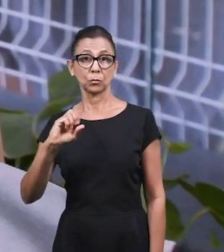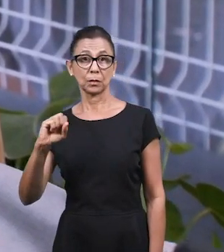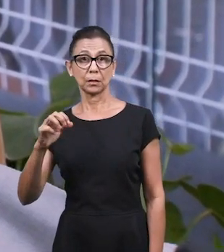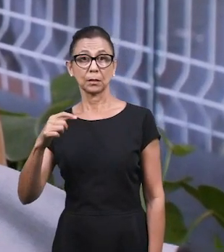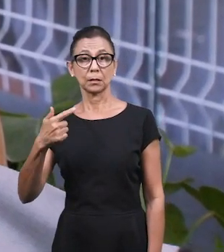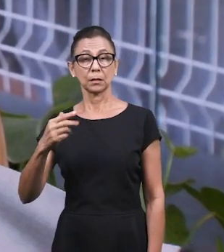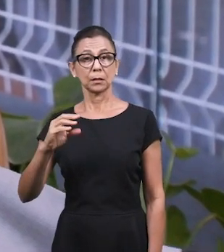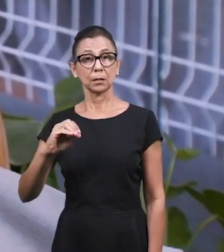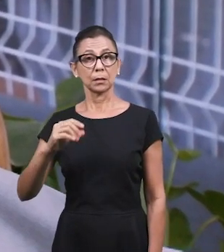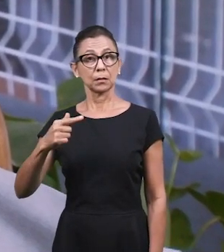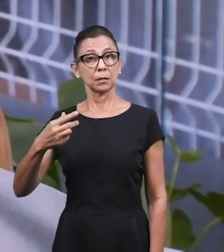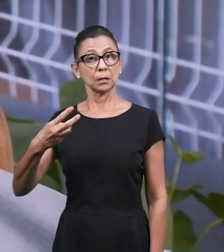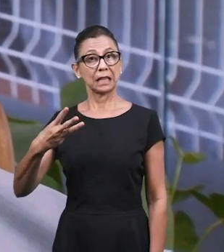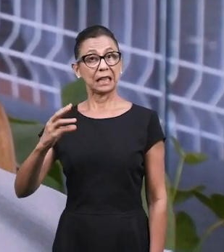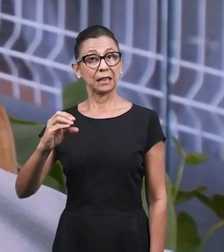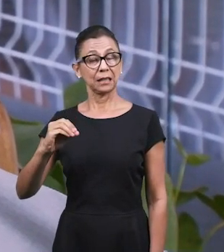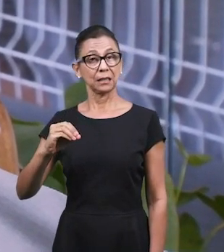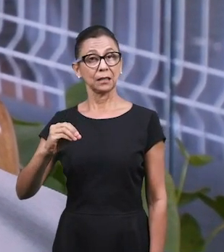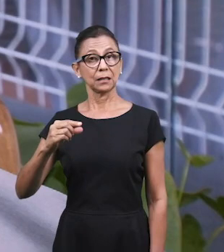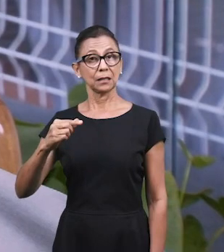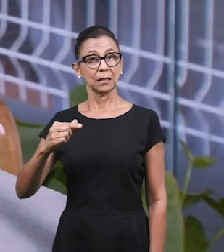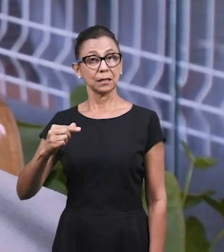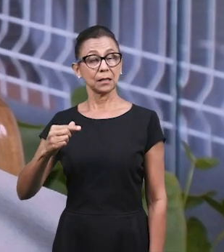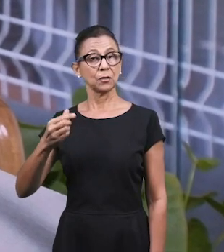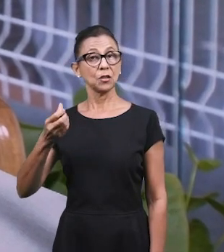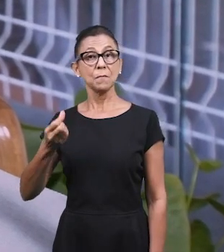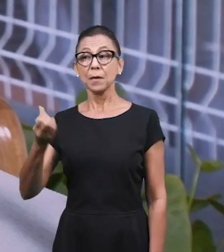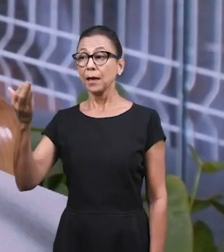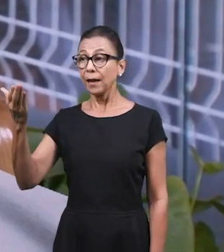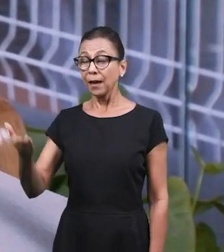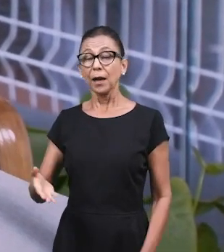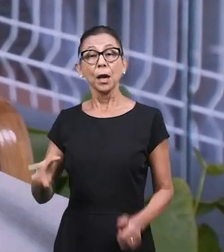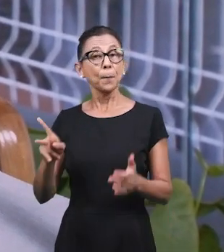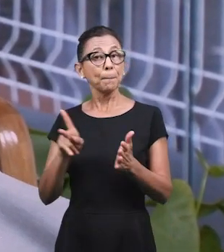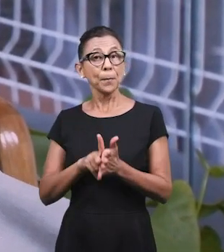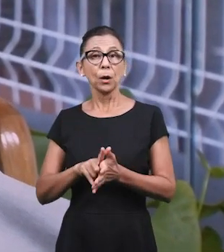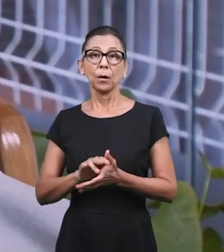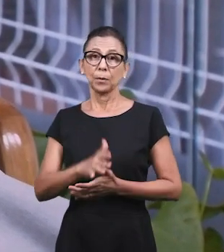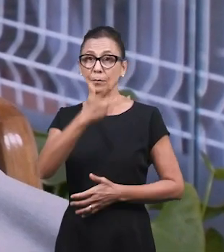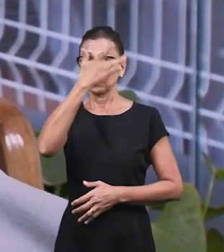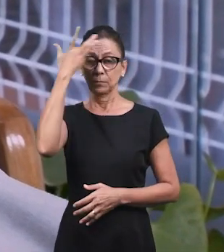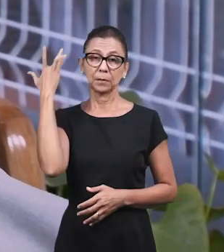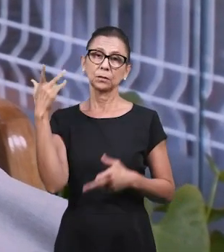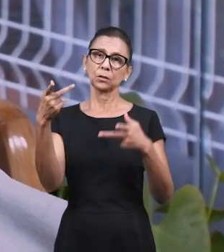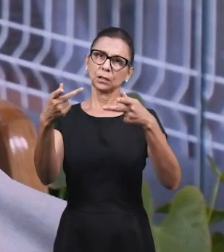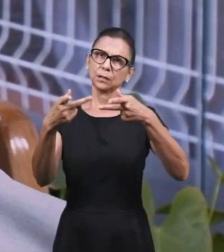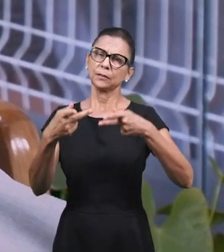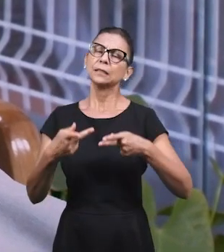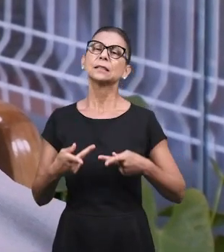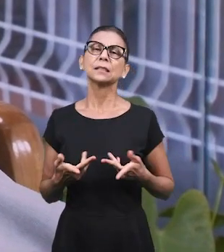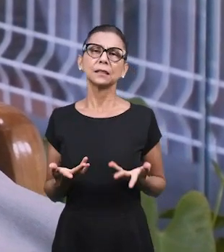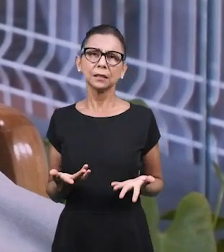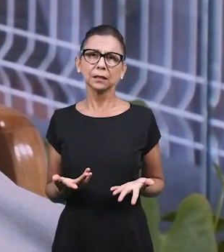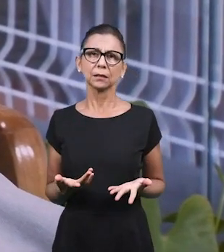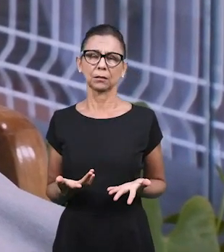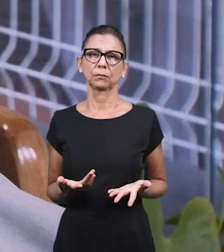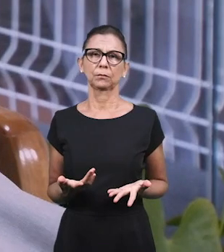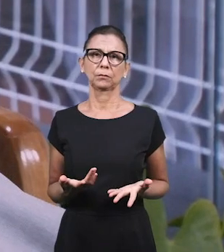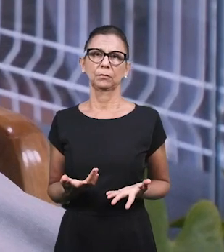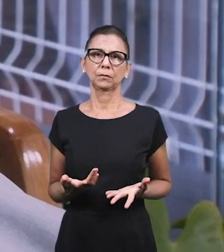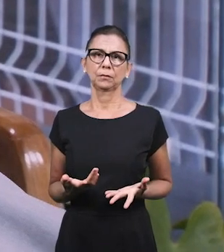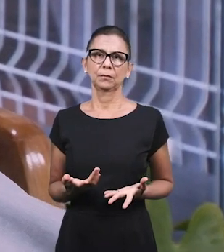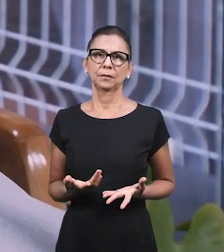la journée ou la nuit, pour ce numéro qui s'affiche ici, 0800 707 376. C'est un numéro exclusif